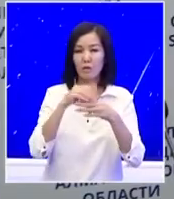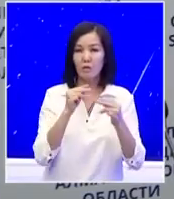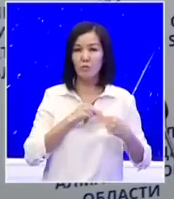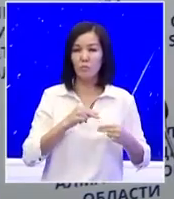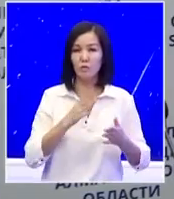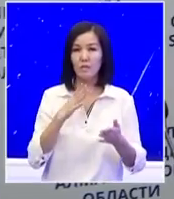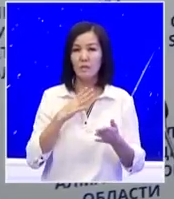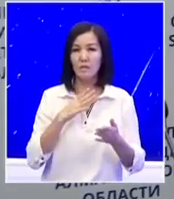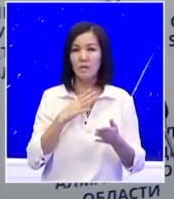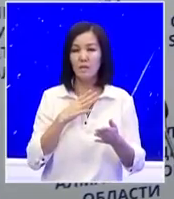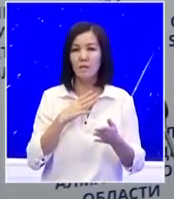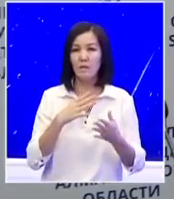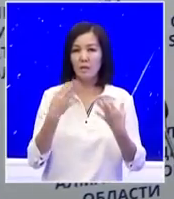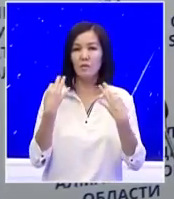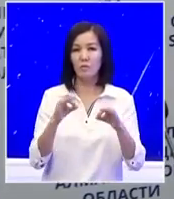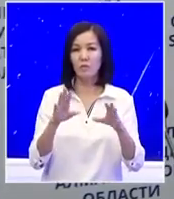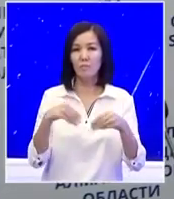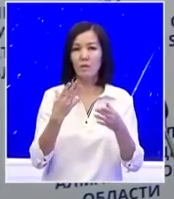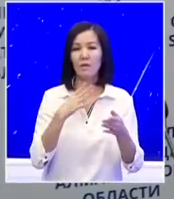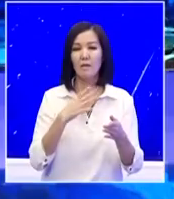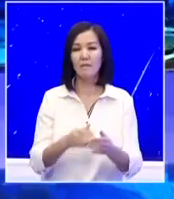сол тәулік бойы жұмыс істеуге рұқсат бар.